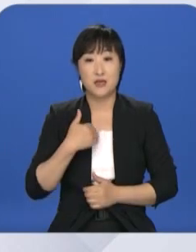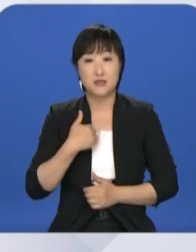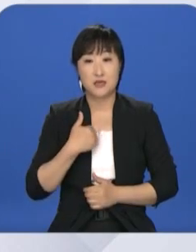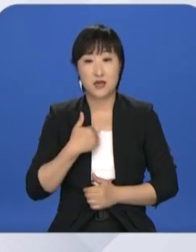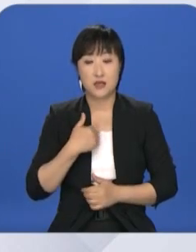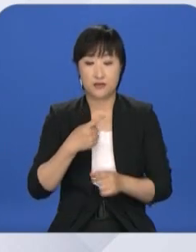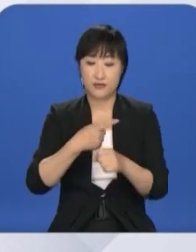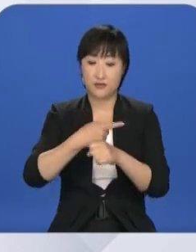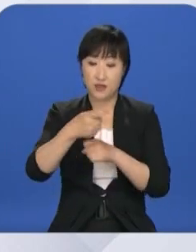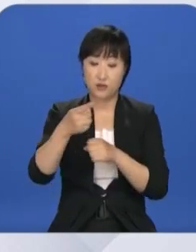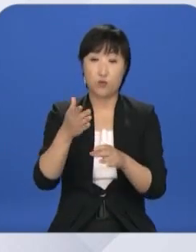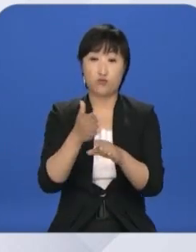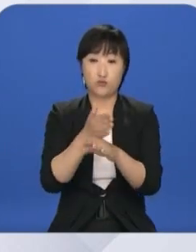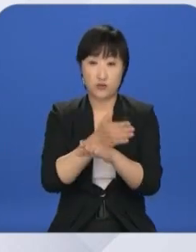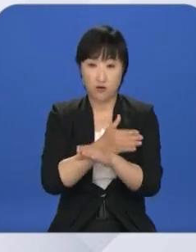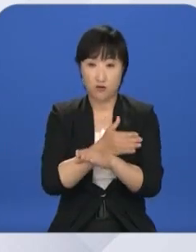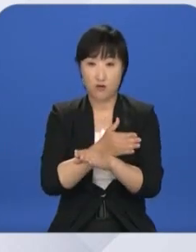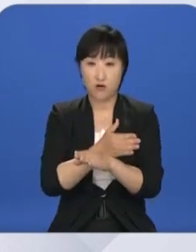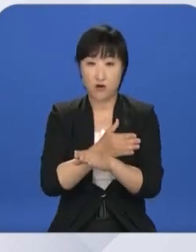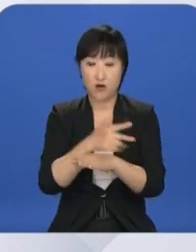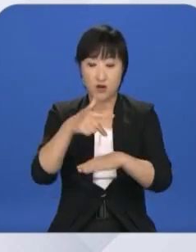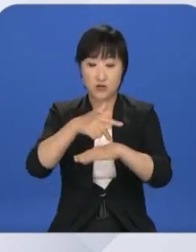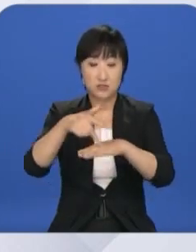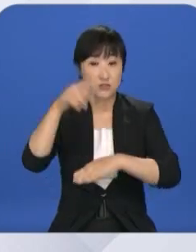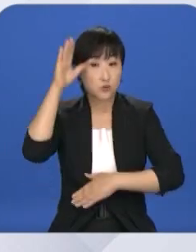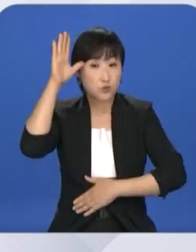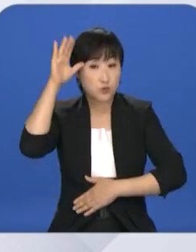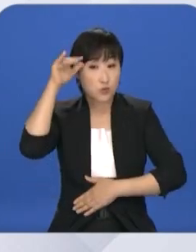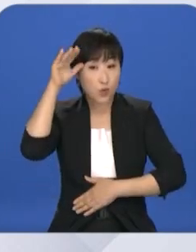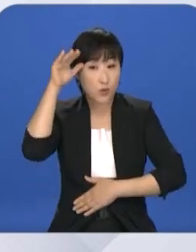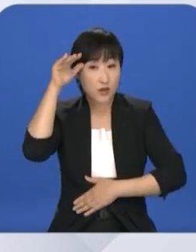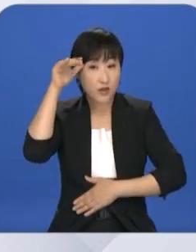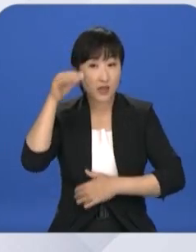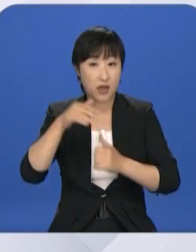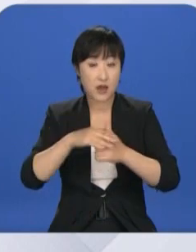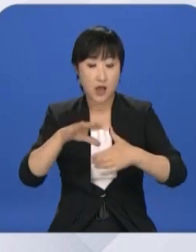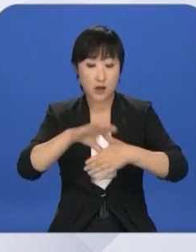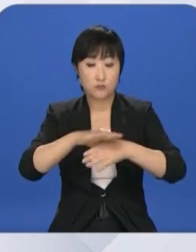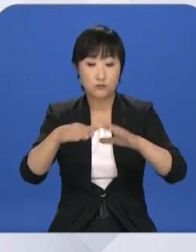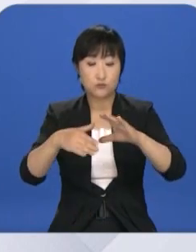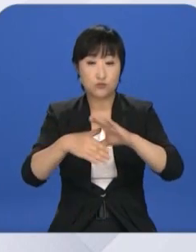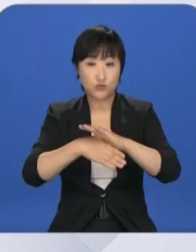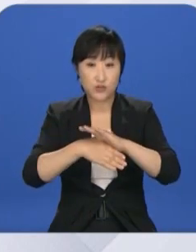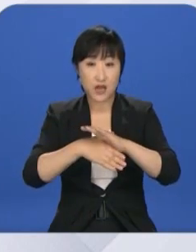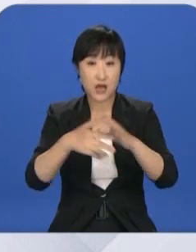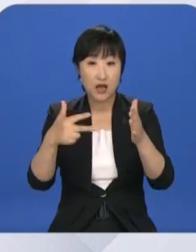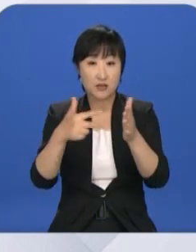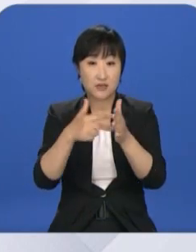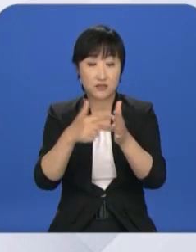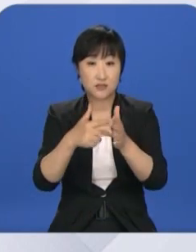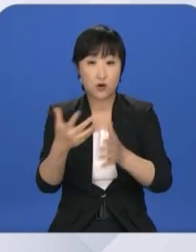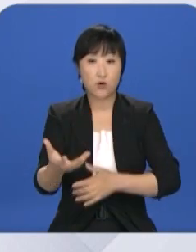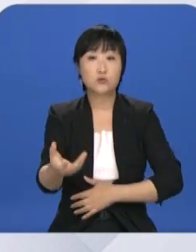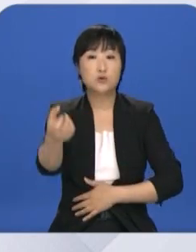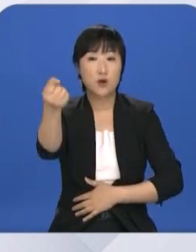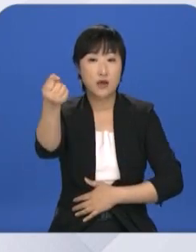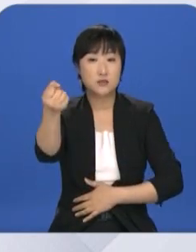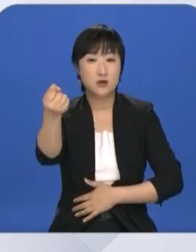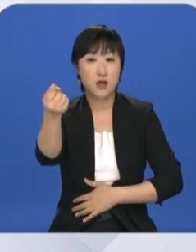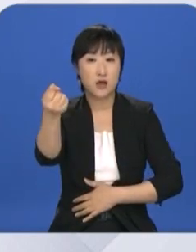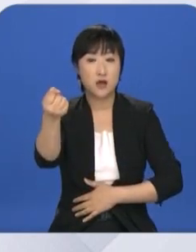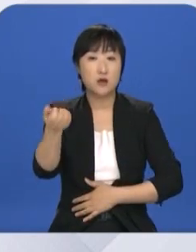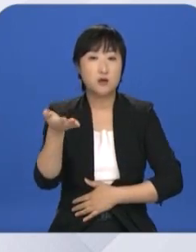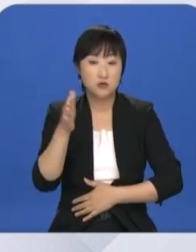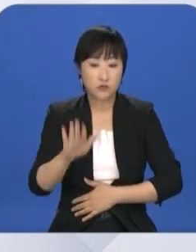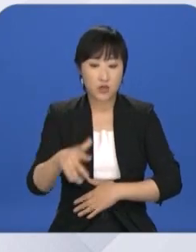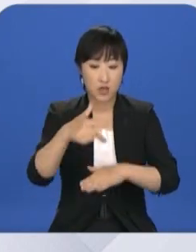제가 알고 있기로는 이제 내년부터 진돗개가 이제 문화재청 소유로 넘어간다고 그렇게 들었습니다. 그러면